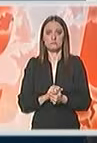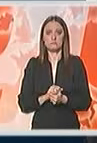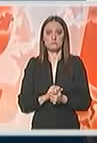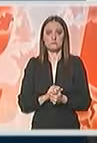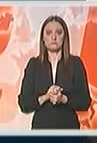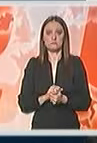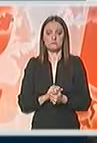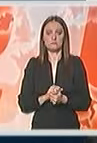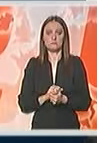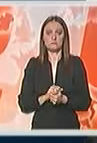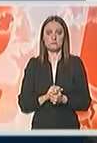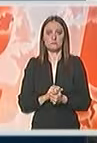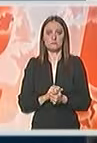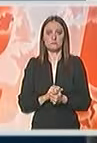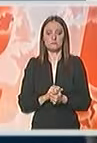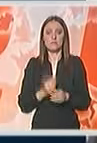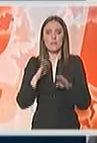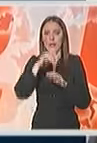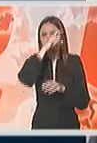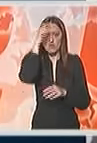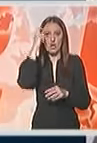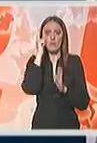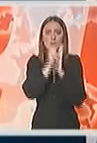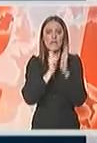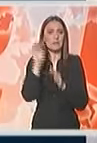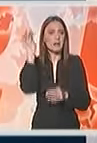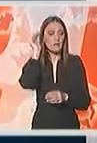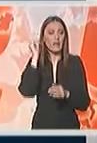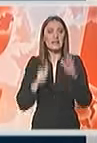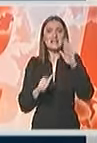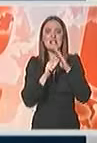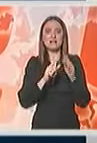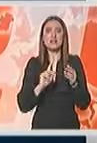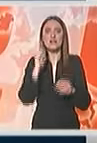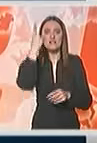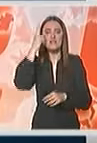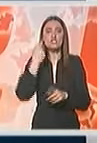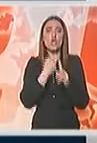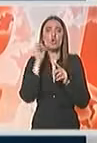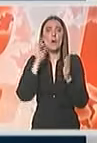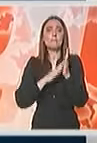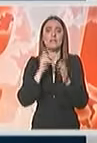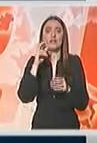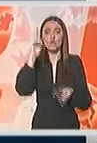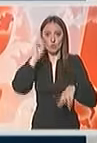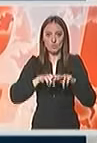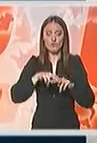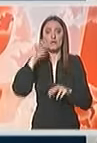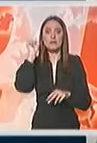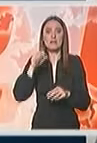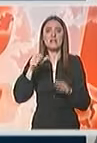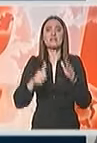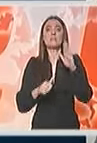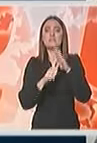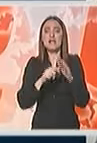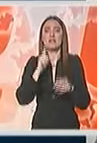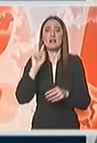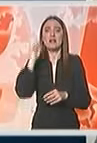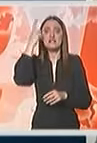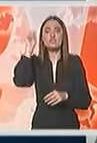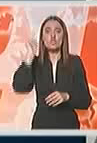vremenog pravičstva. Na čelu privremene vlade Centralni izvršni komitet. Odlučili smo da će Centralni